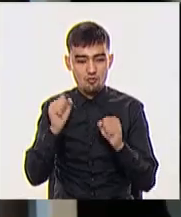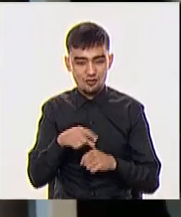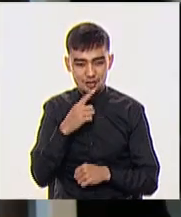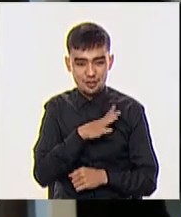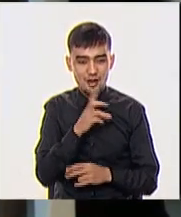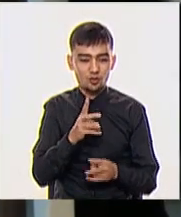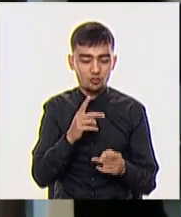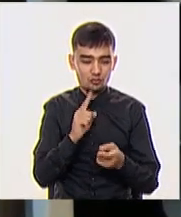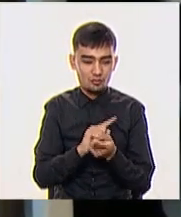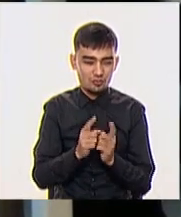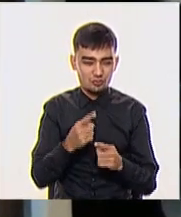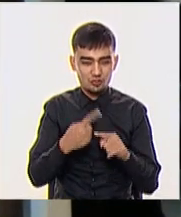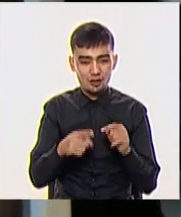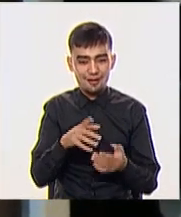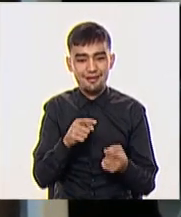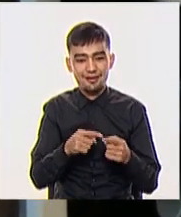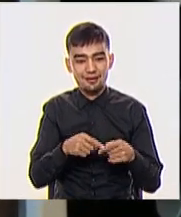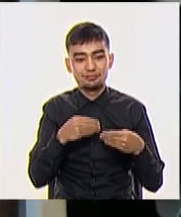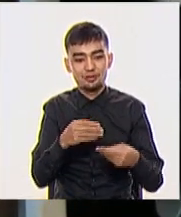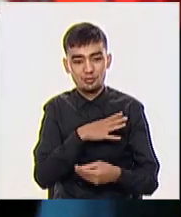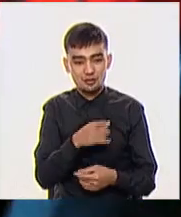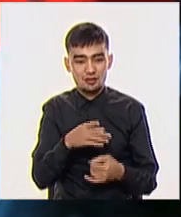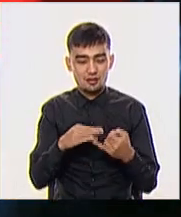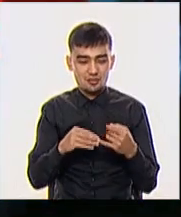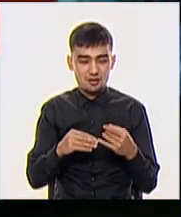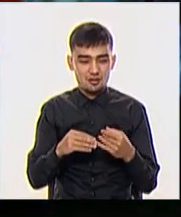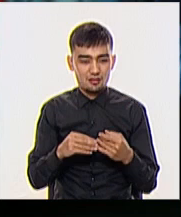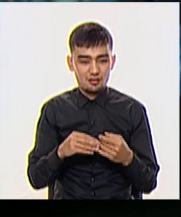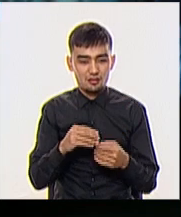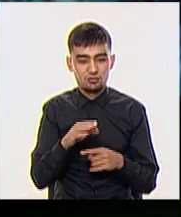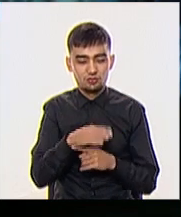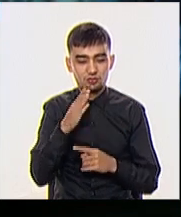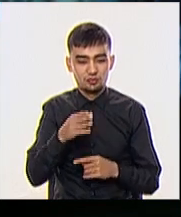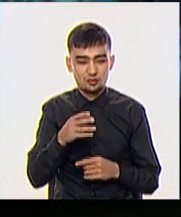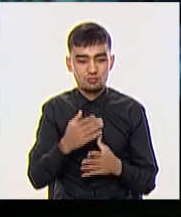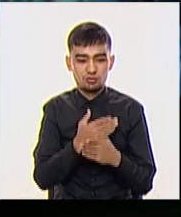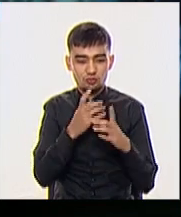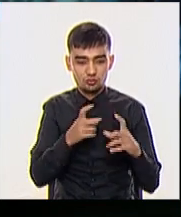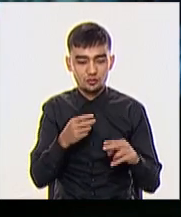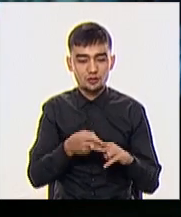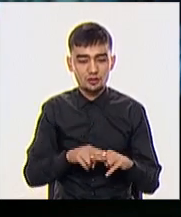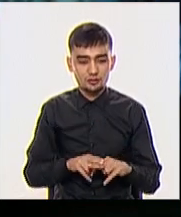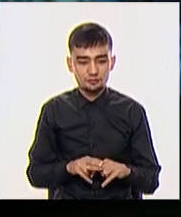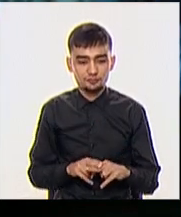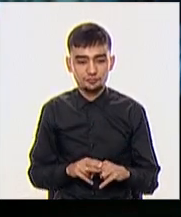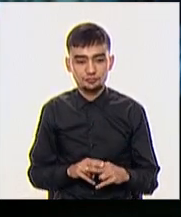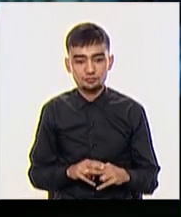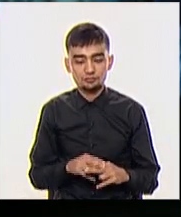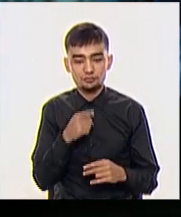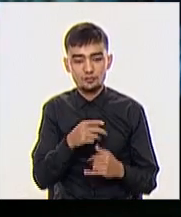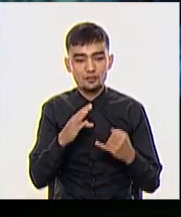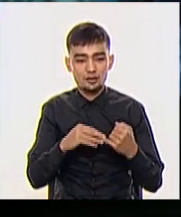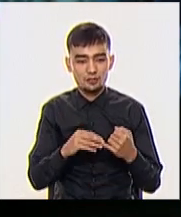телімді баптап ұстайды, ал жалға берілген жердің қадыры кетеді дейді. Басым көпшілік жаңағы